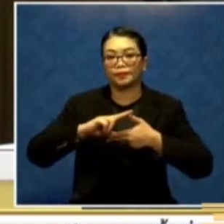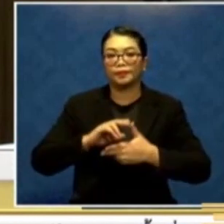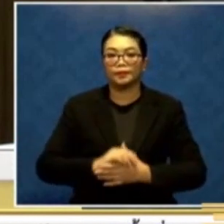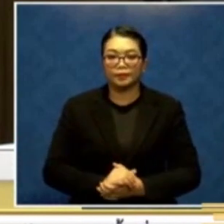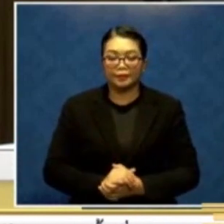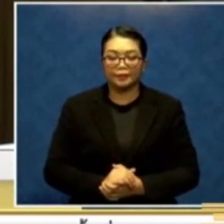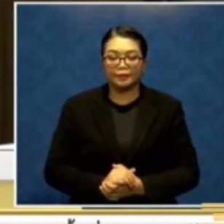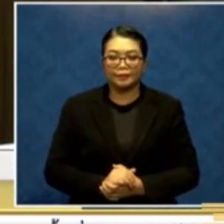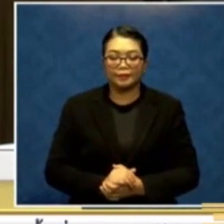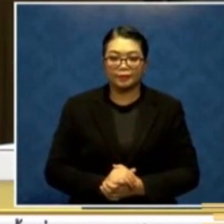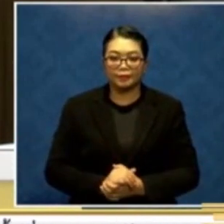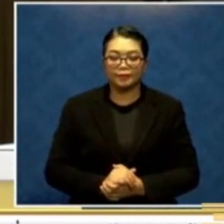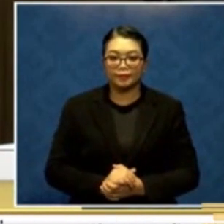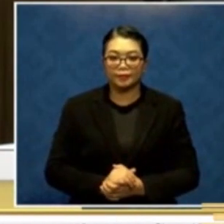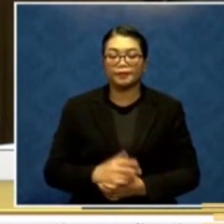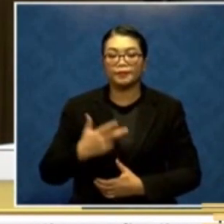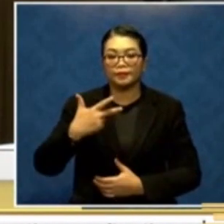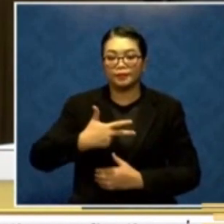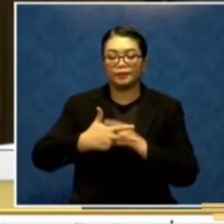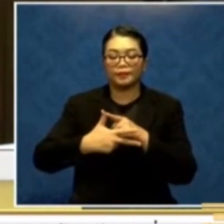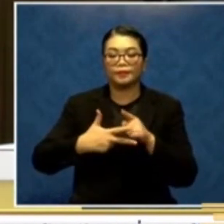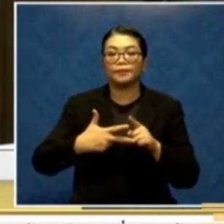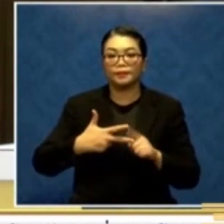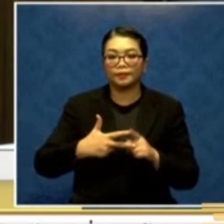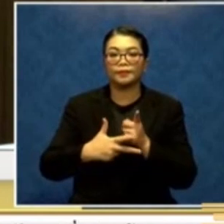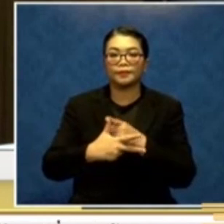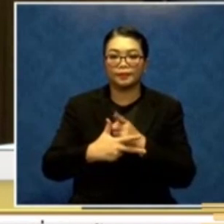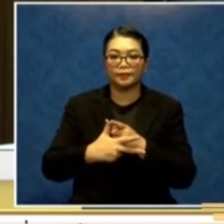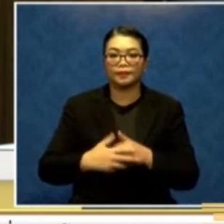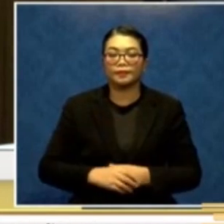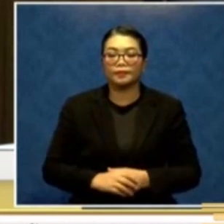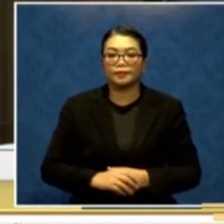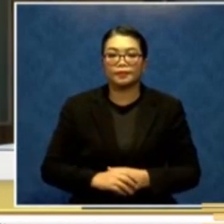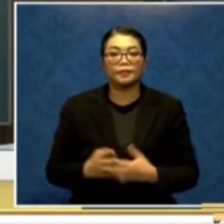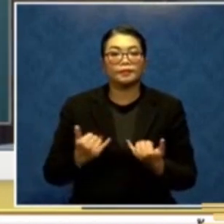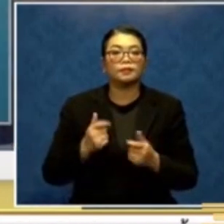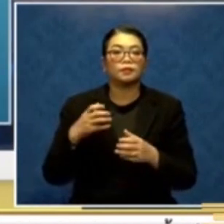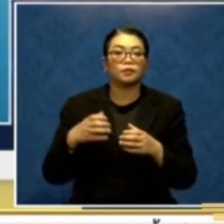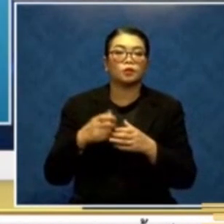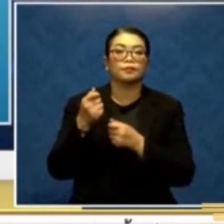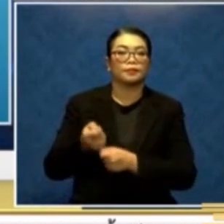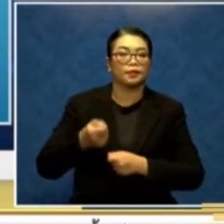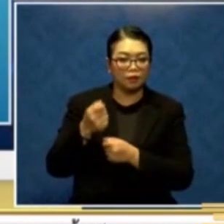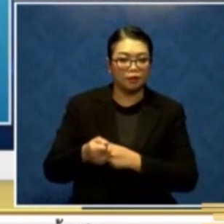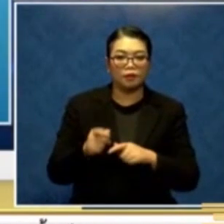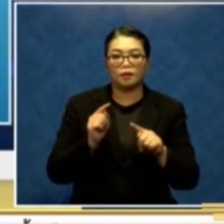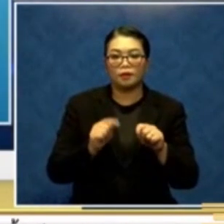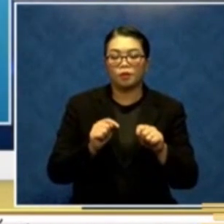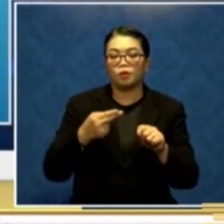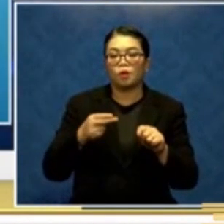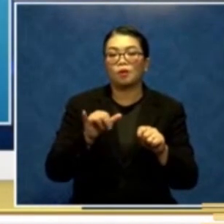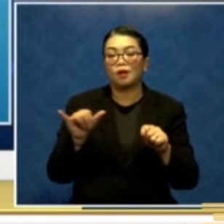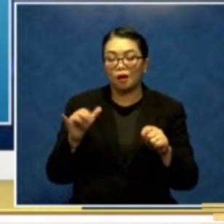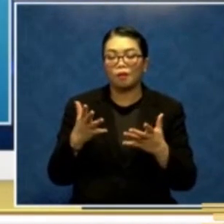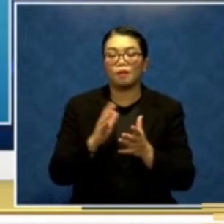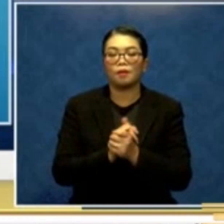แถารือผานธรณประทานไปอยหนวยงานทเกยวของ 3 เรื่องครัในี้เรื่องแรกครับขณะนี้พี่น้องเกษธตกรในตำบหนงยาว อำเภรนมศ